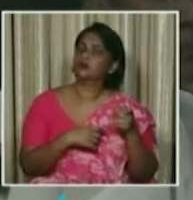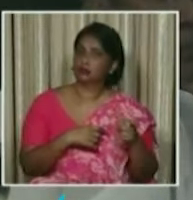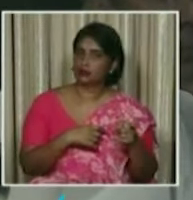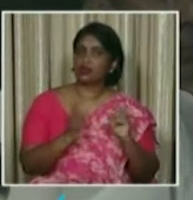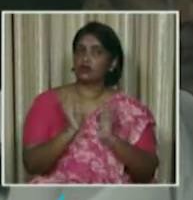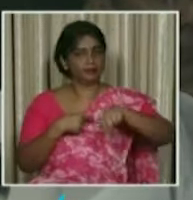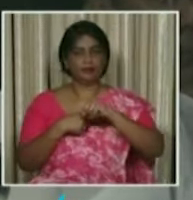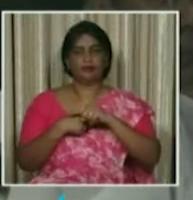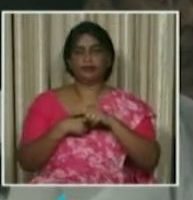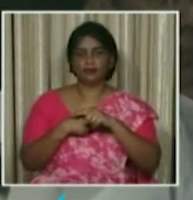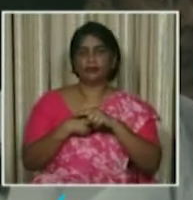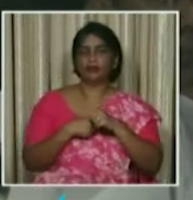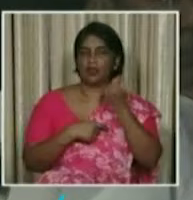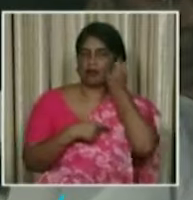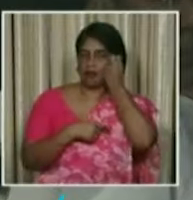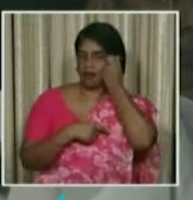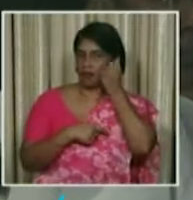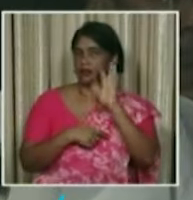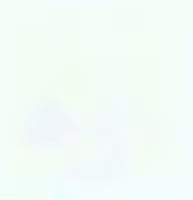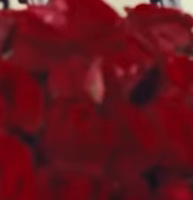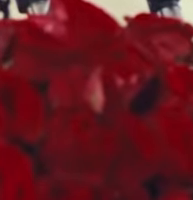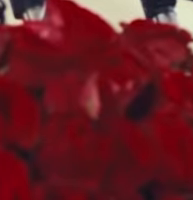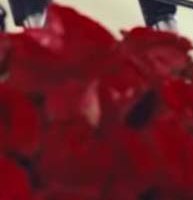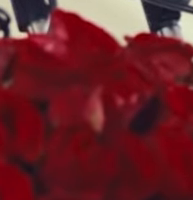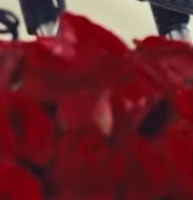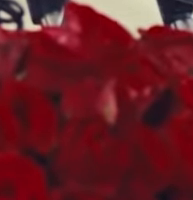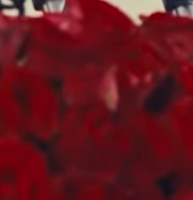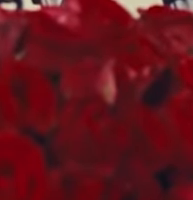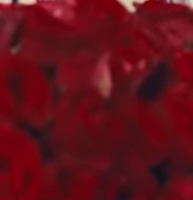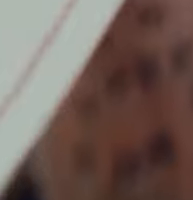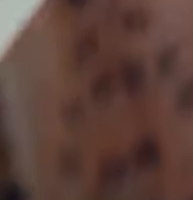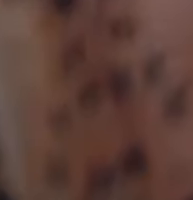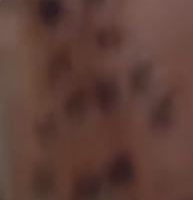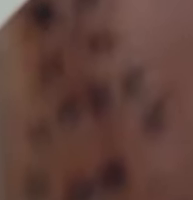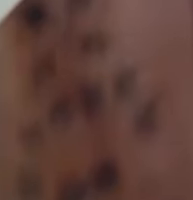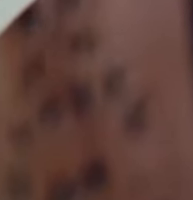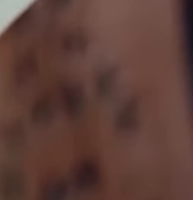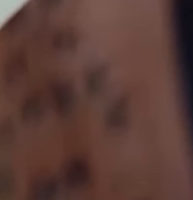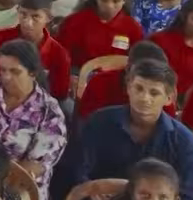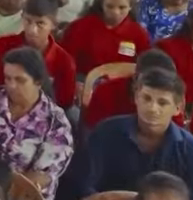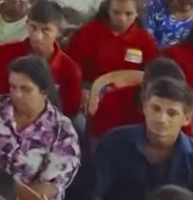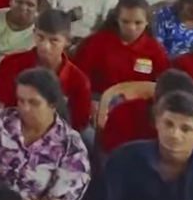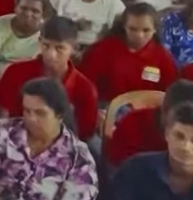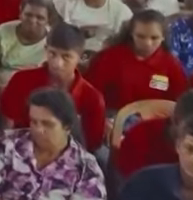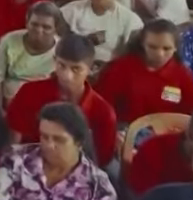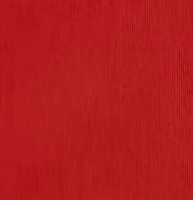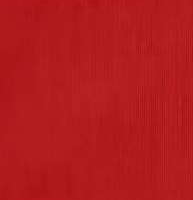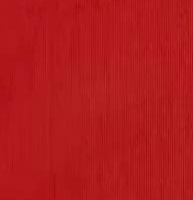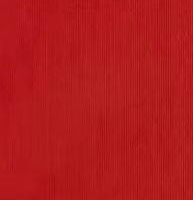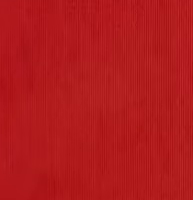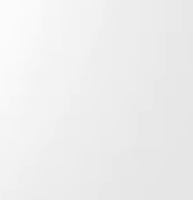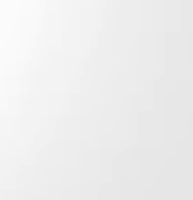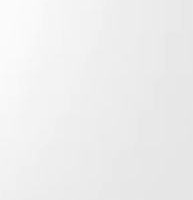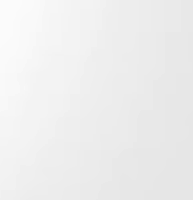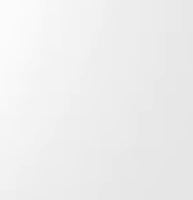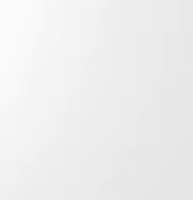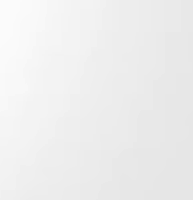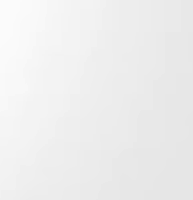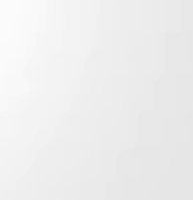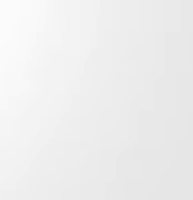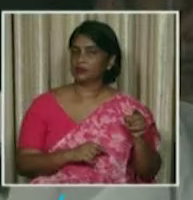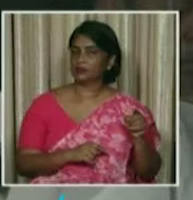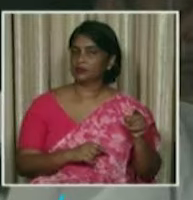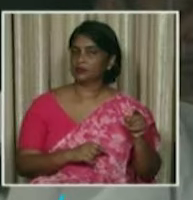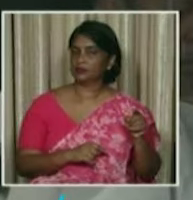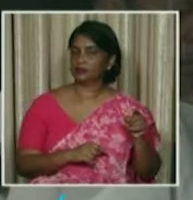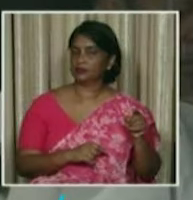කාර්ක සභාවේ නිර්දේශයගරු කතානායකතුමා. අපි දැනුමෙන් සන්නද්ධව පෝසත් රටක් ගොඩනගමු. DP